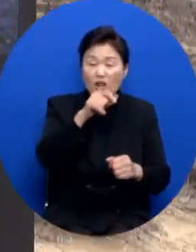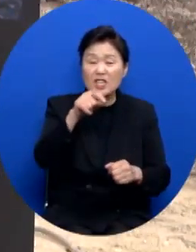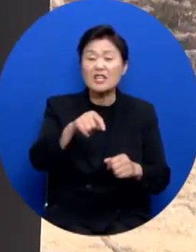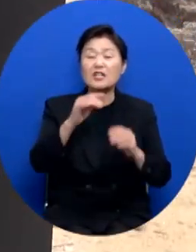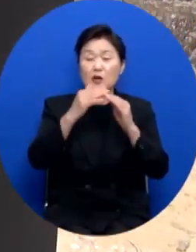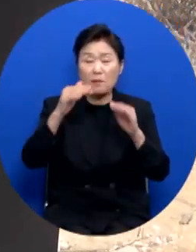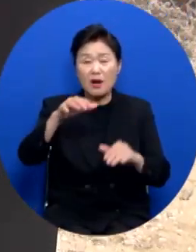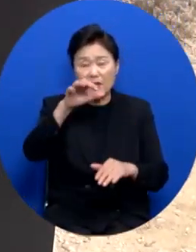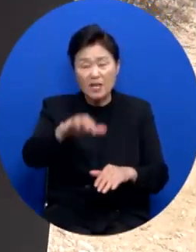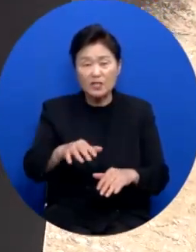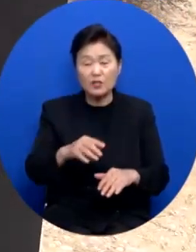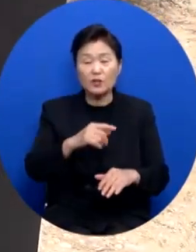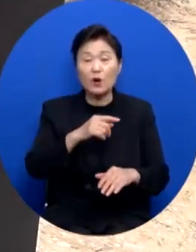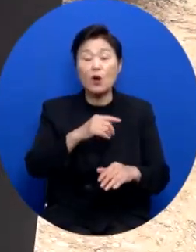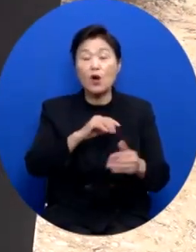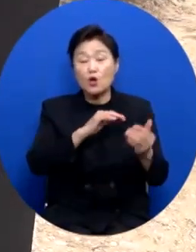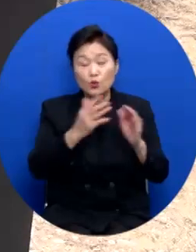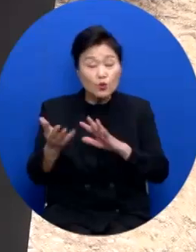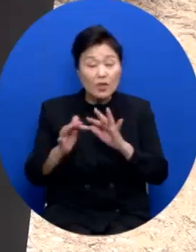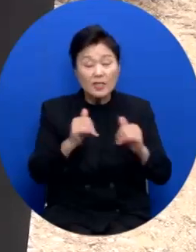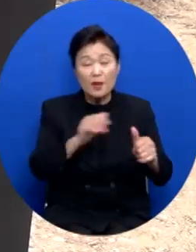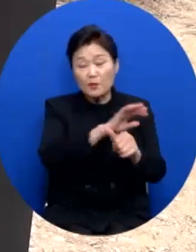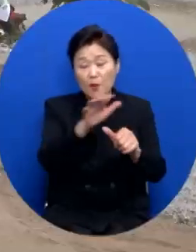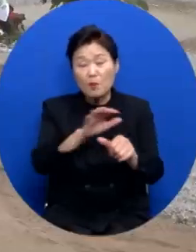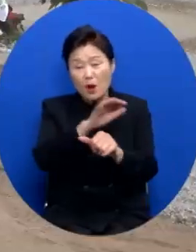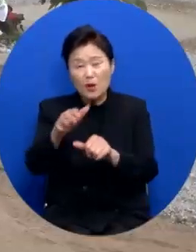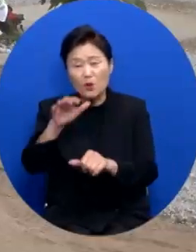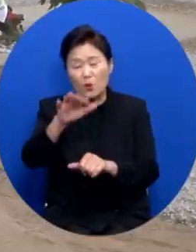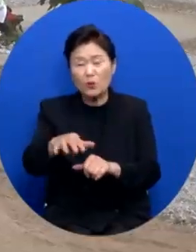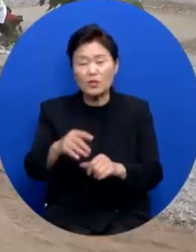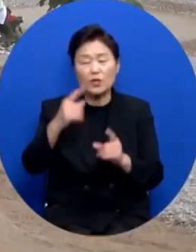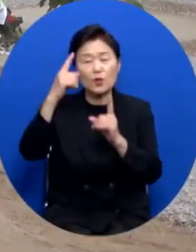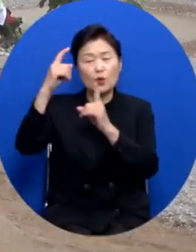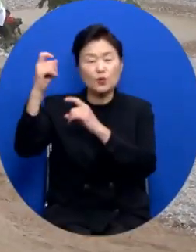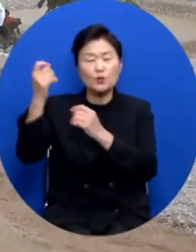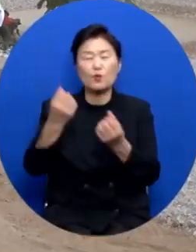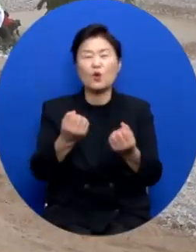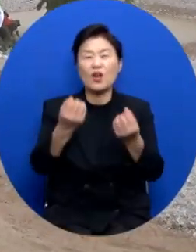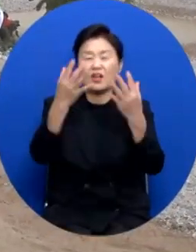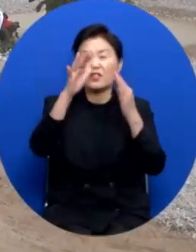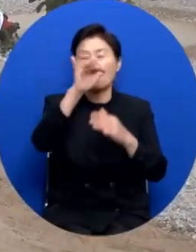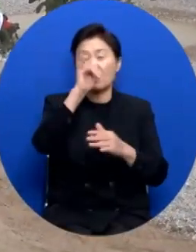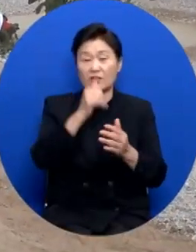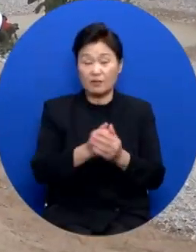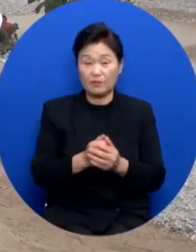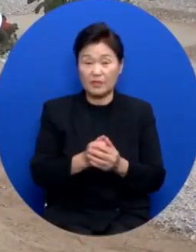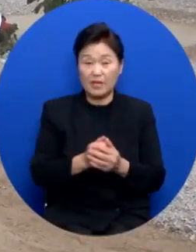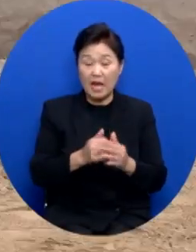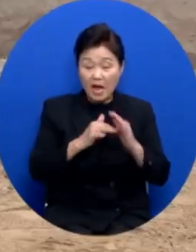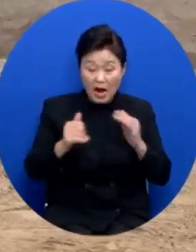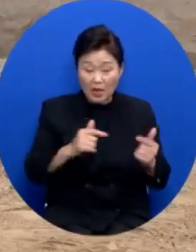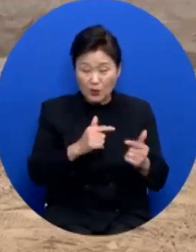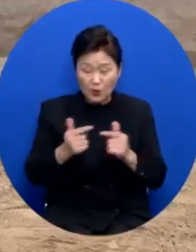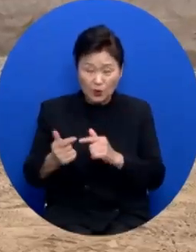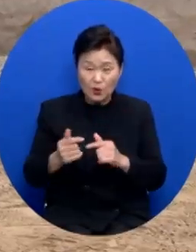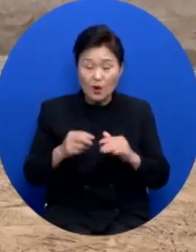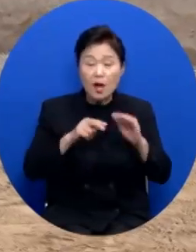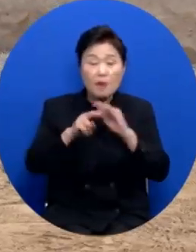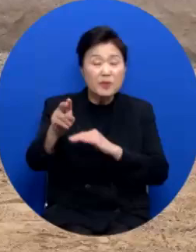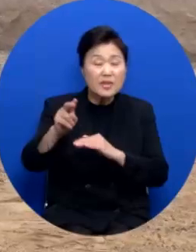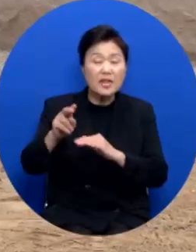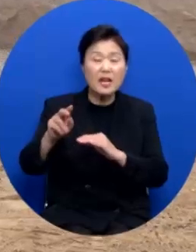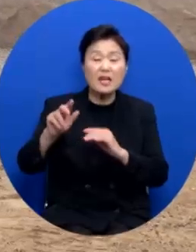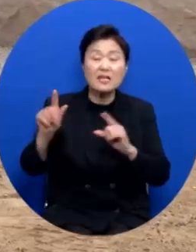오즈에서도 희생자들이 묻힌 마을 공동묘지에서 추모식을 가졌습니다. 유가족들과 피난 생활